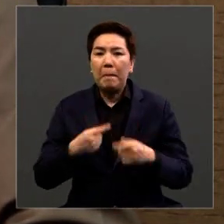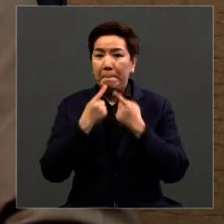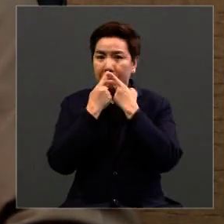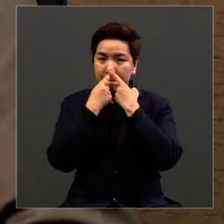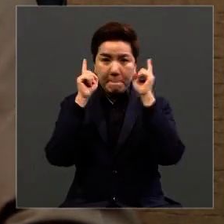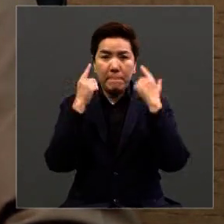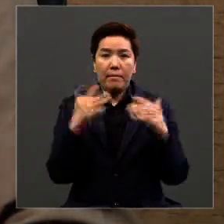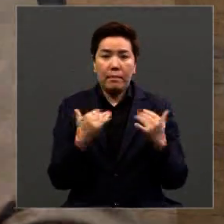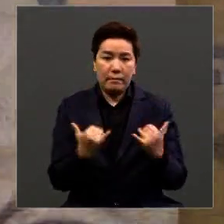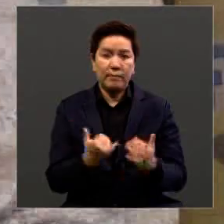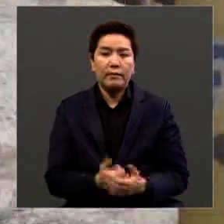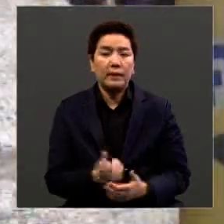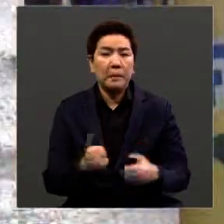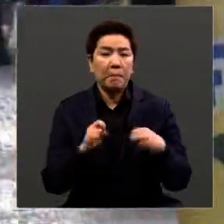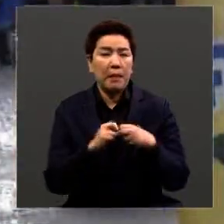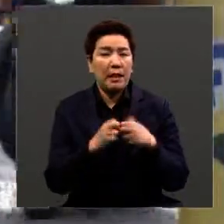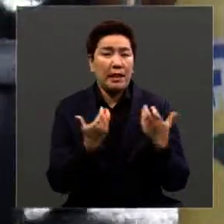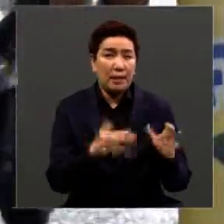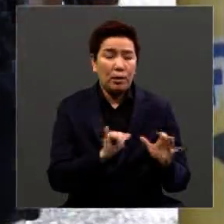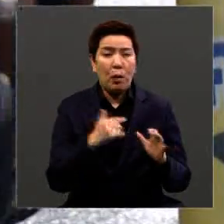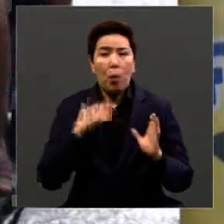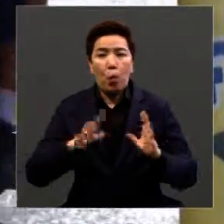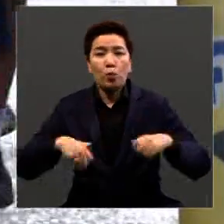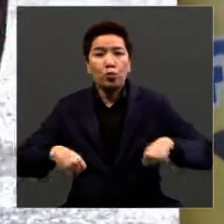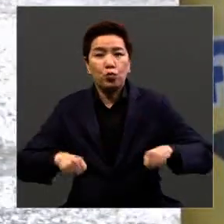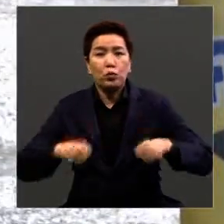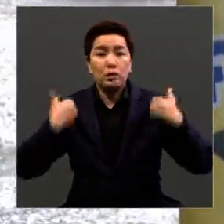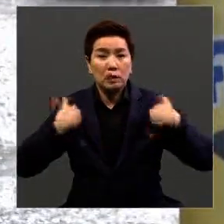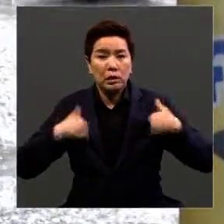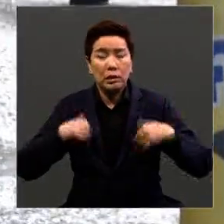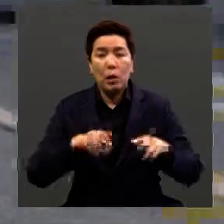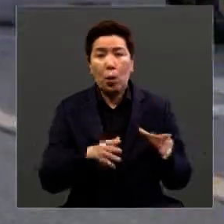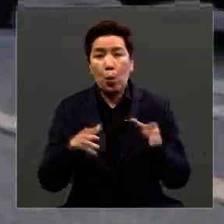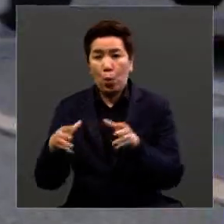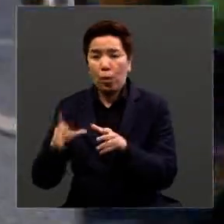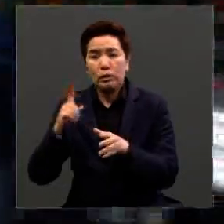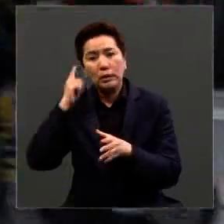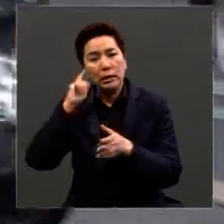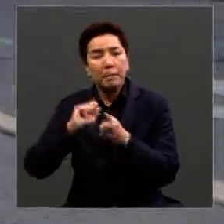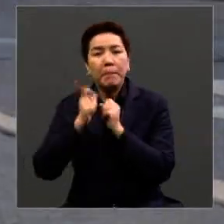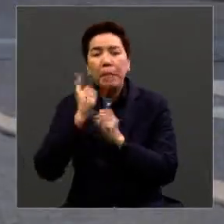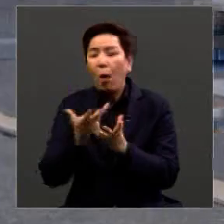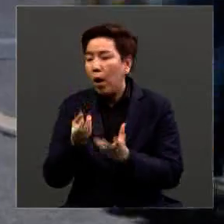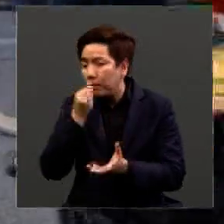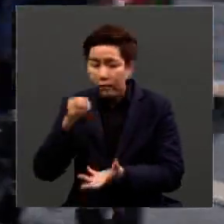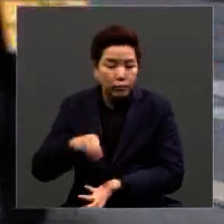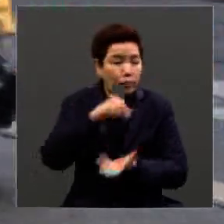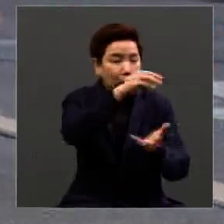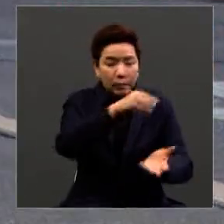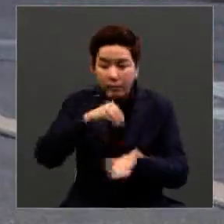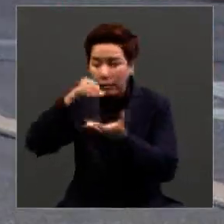หละ ปัญหายังไม่หมดเมื่อผู้ขับขี่จักรยานยนต์รับจ้างอีกส่วนหนึ่งผันตัวไปเป็นไรเดอร์ส่งอาหาร